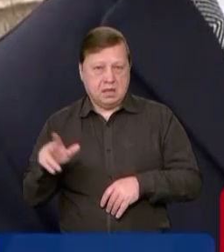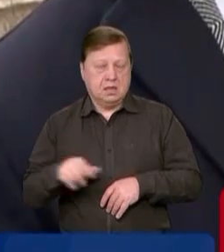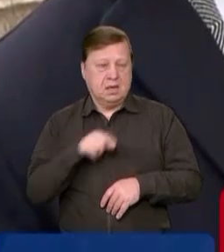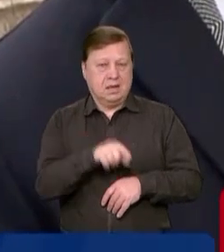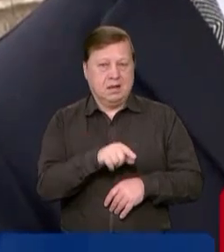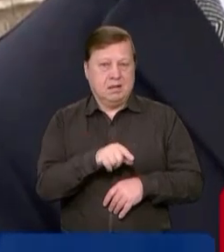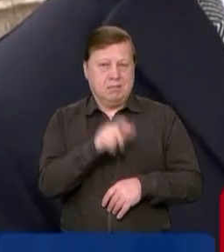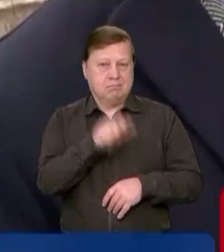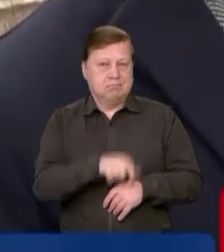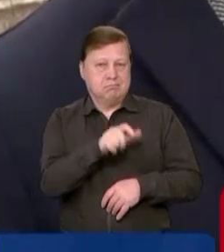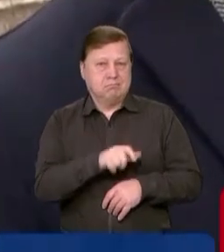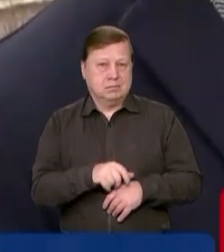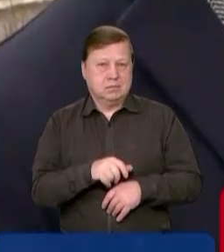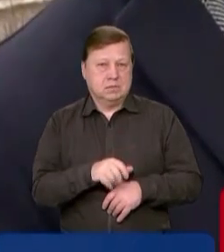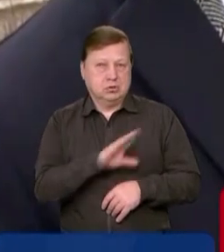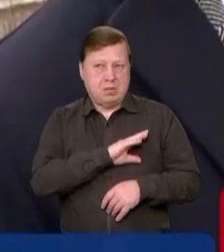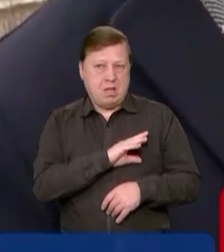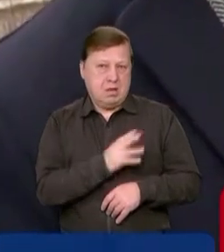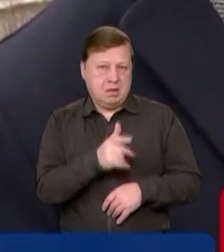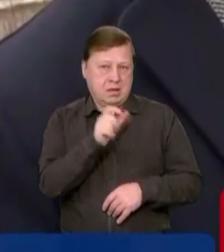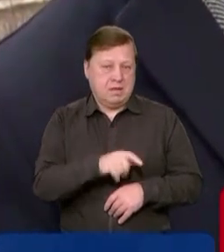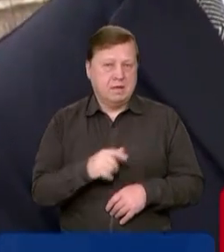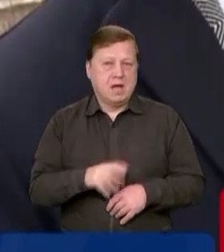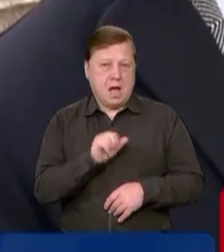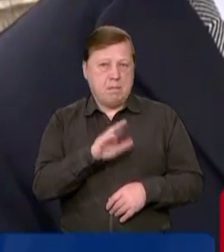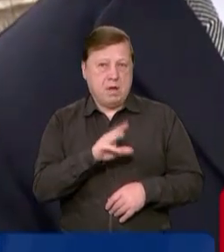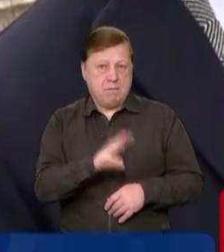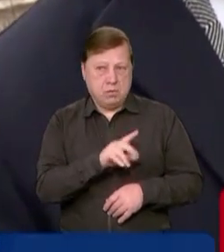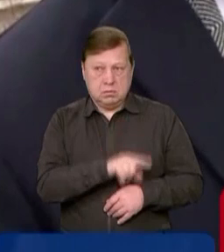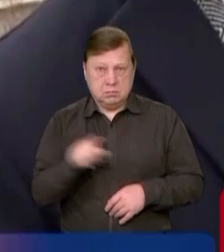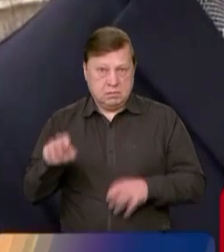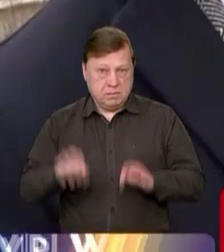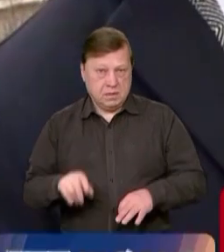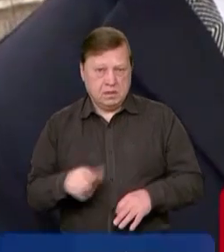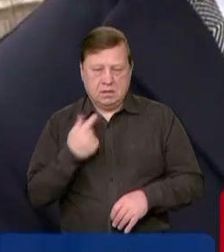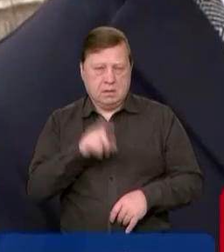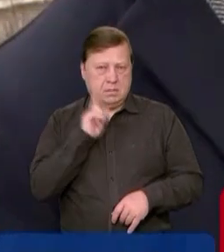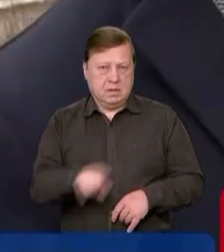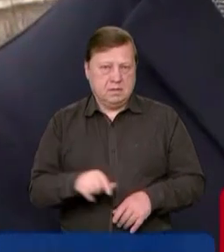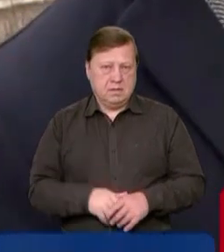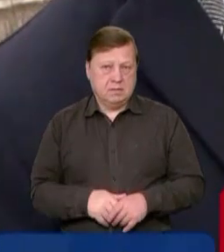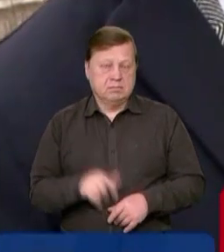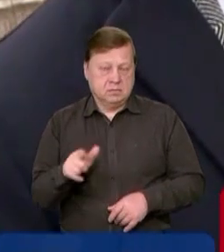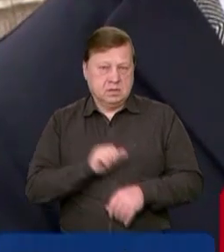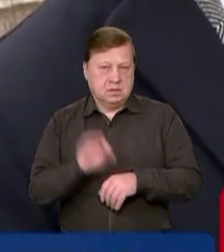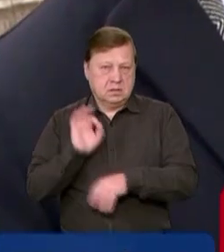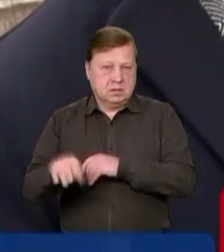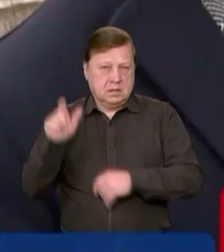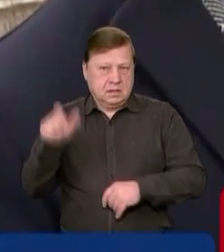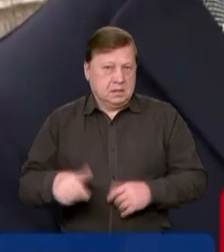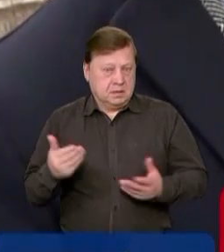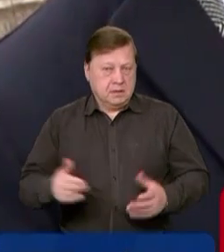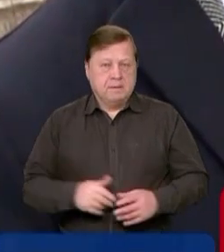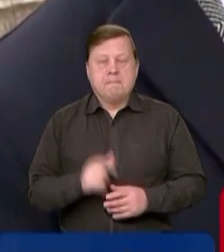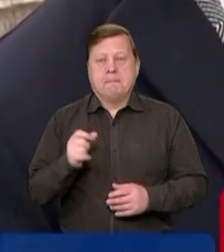śmiercią, kogo by nie było w tym przypadku funkcjonariusza ABW, nie tylko jest niezgodne z prawdą i narusza dobro osobiste pana Obajtka, ale